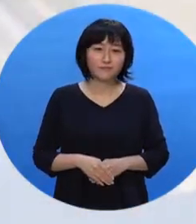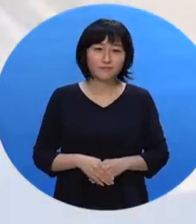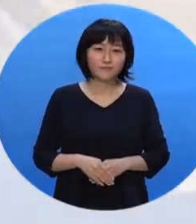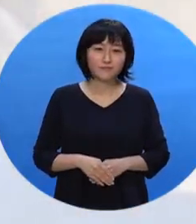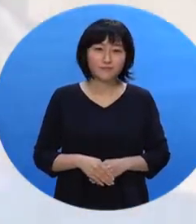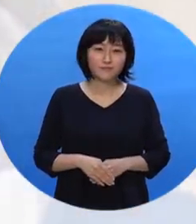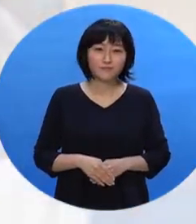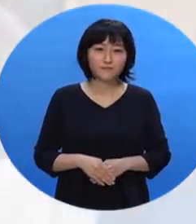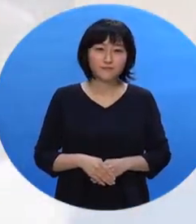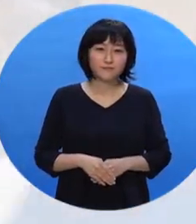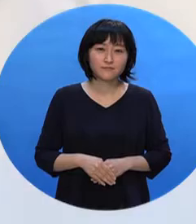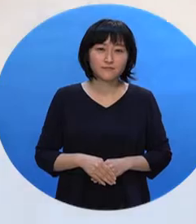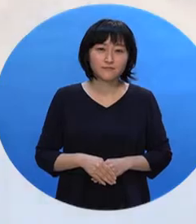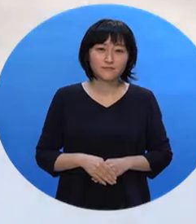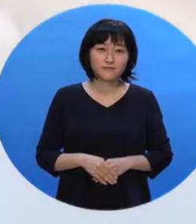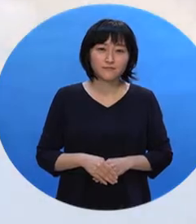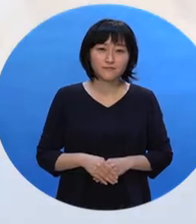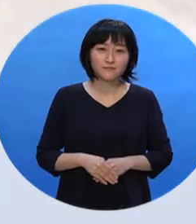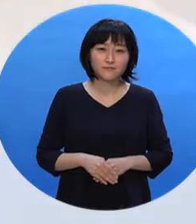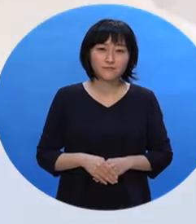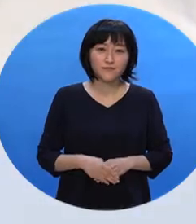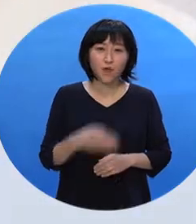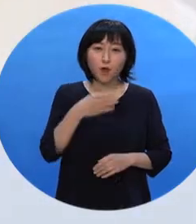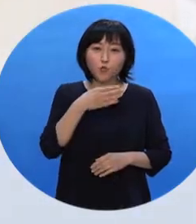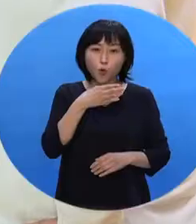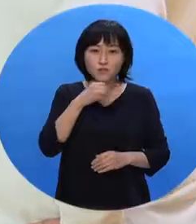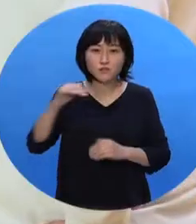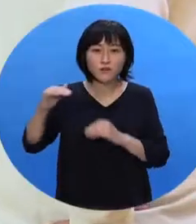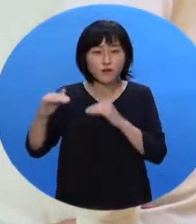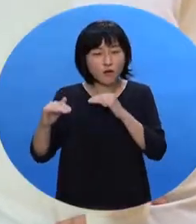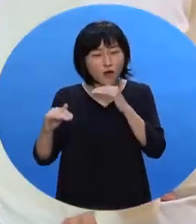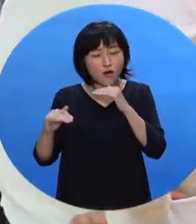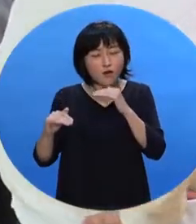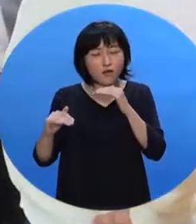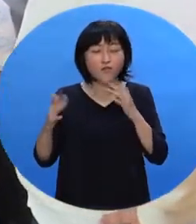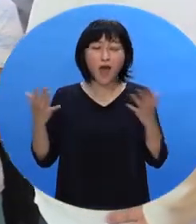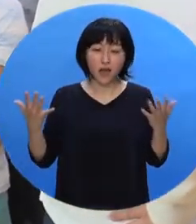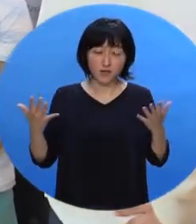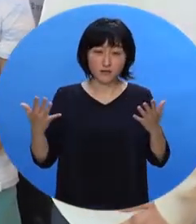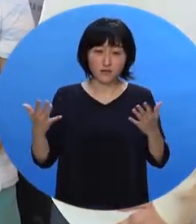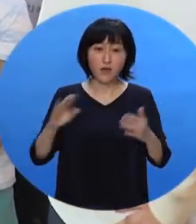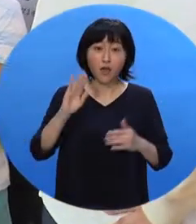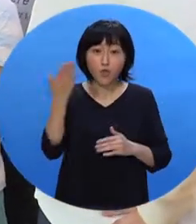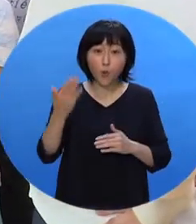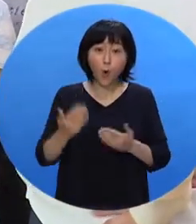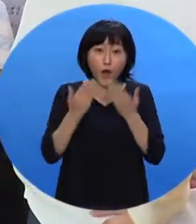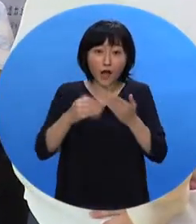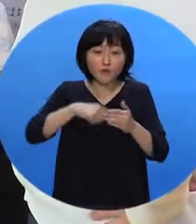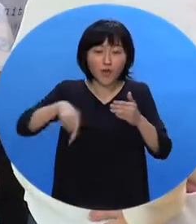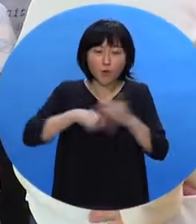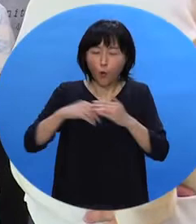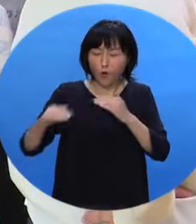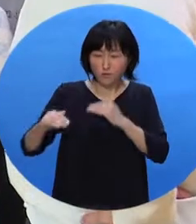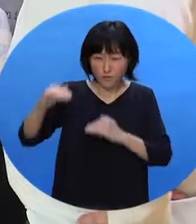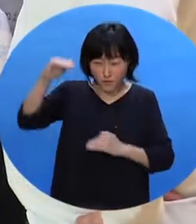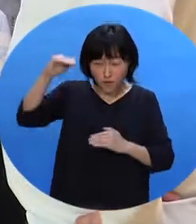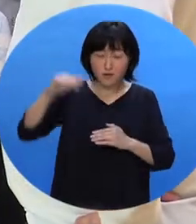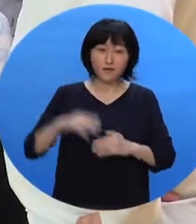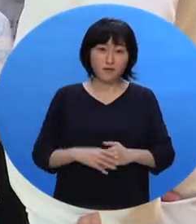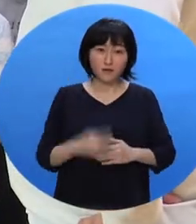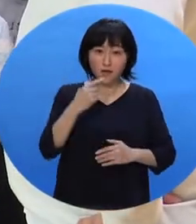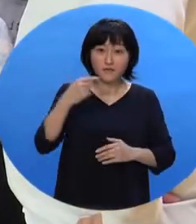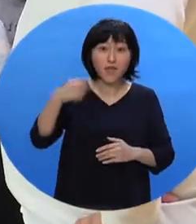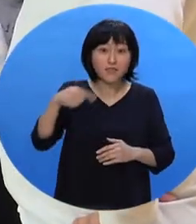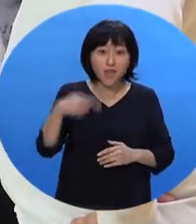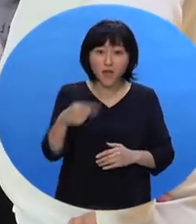そう、その反応が合ってるよ26歳ね、そんな差はないと思ったけども、まさか学習面でこんな差がついてると思わなかったな。